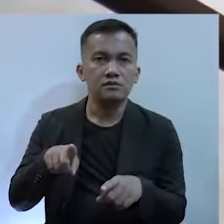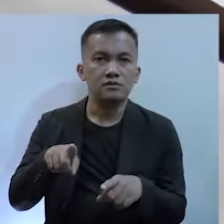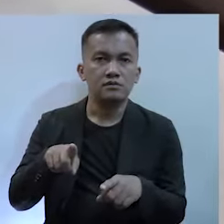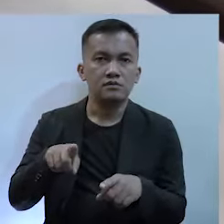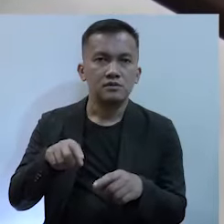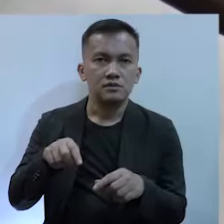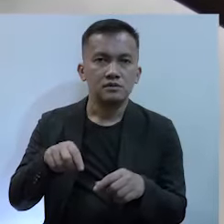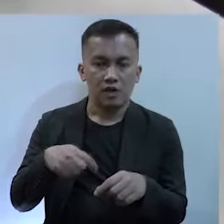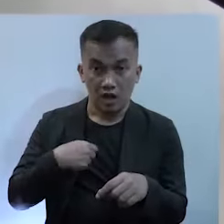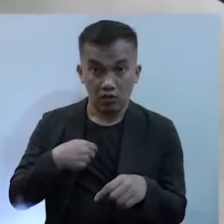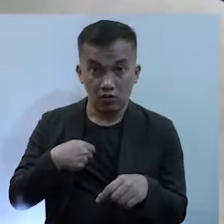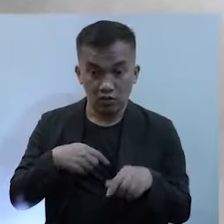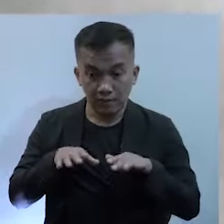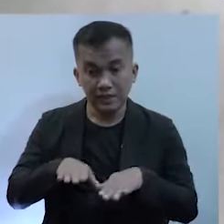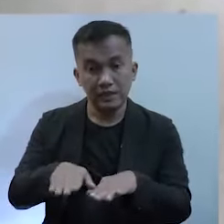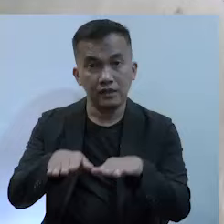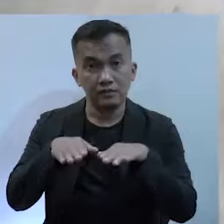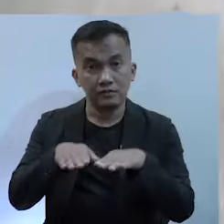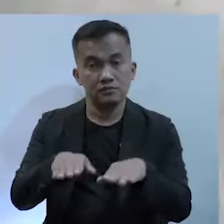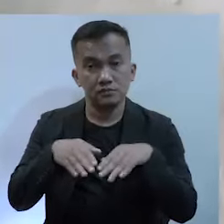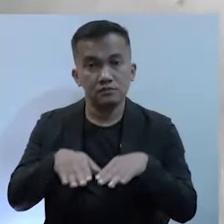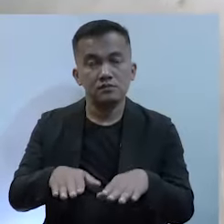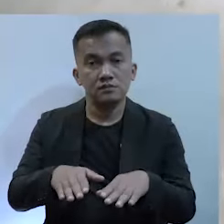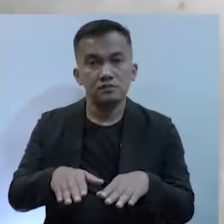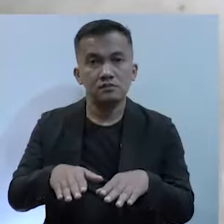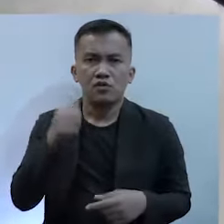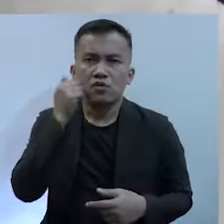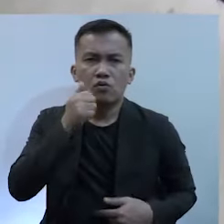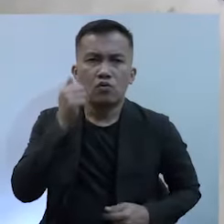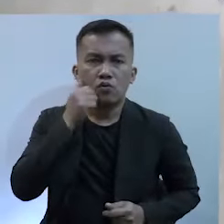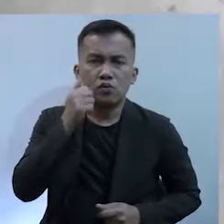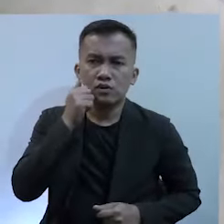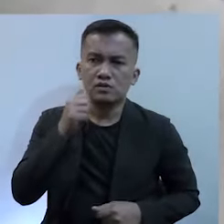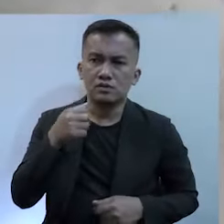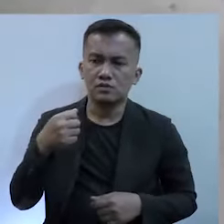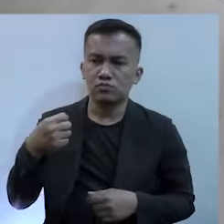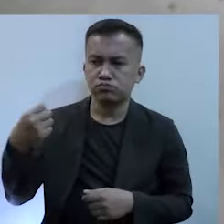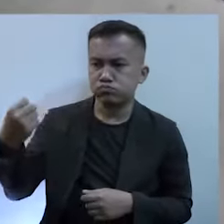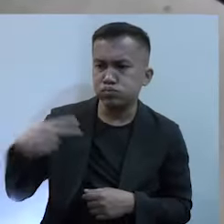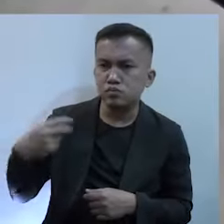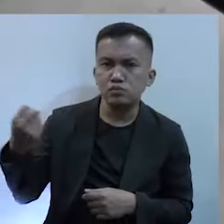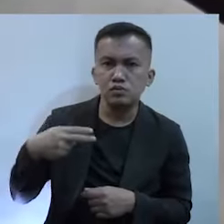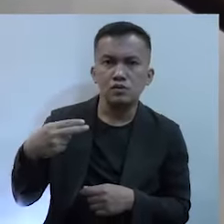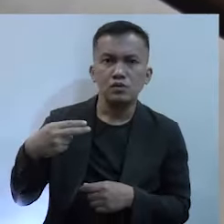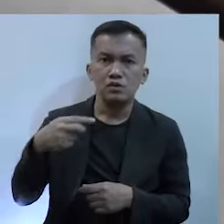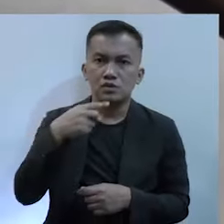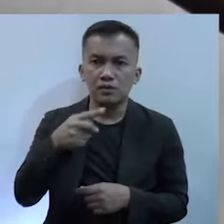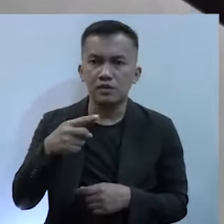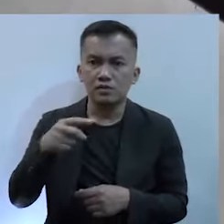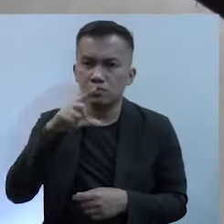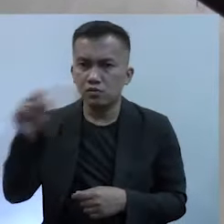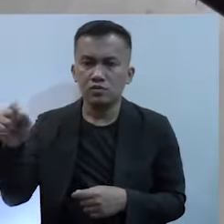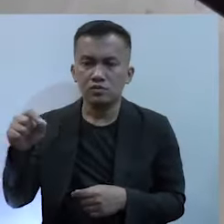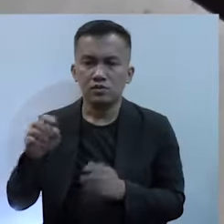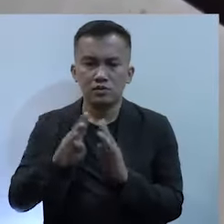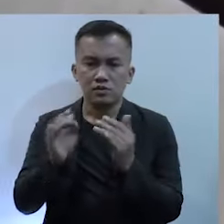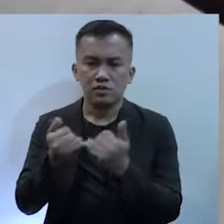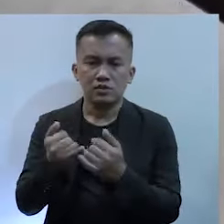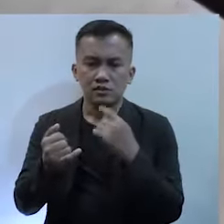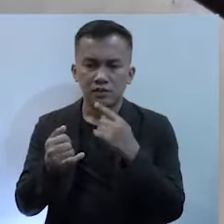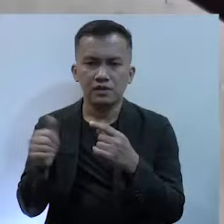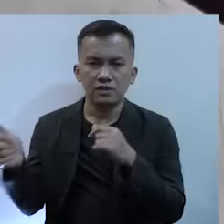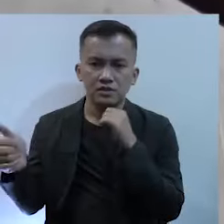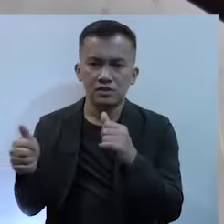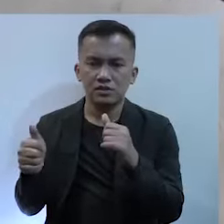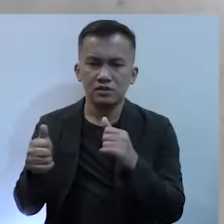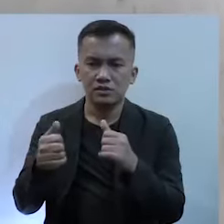po, mananahi po kasi ako ng pag. Lagi niya ako pinababarangay. Tapos sinasabi niya na hindi